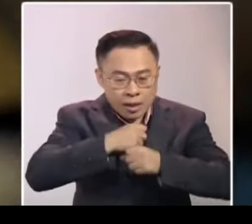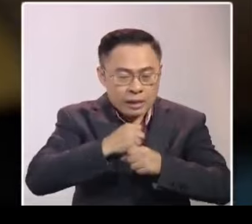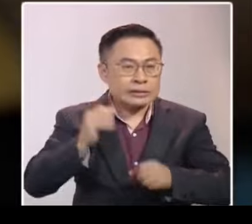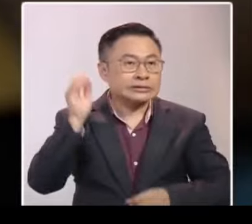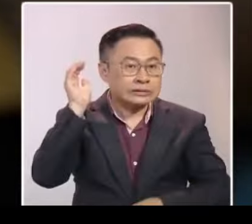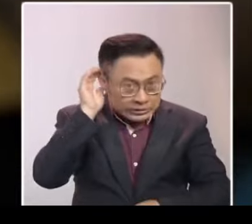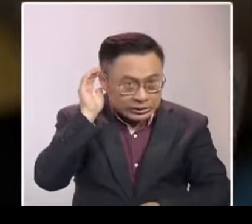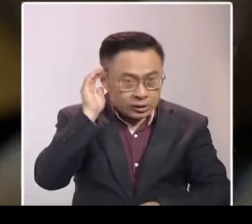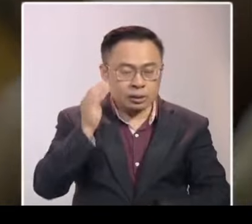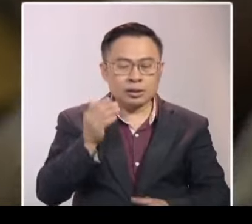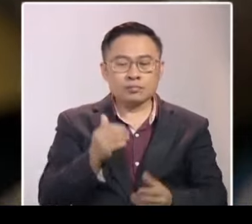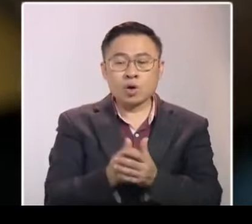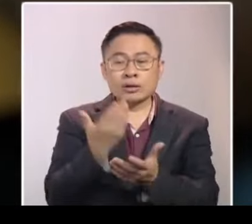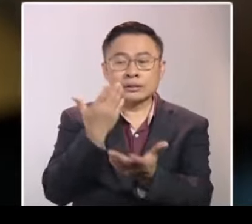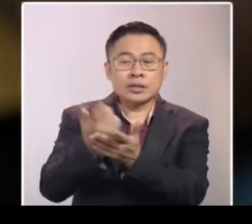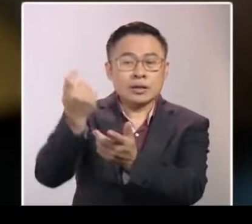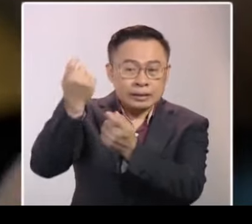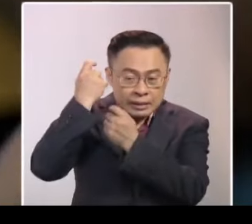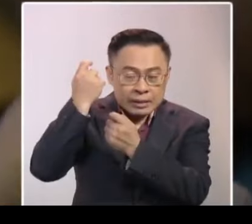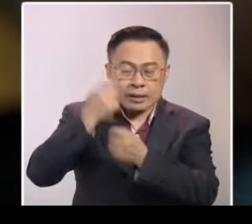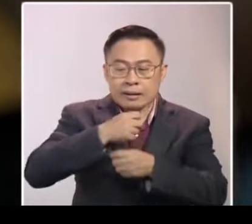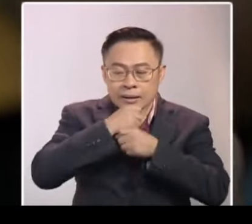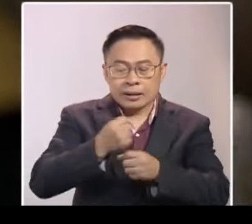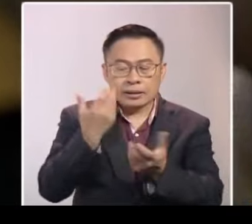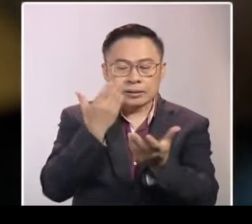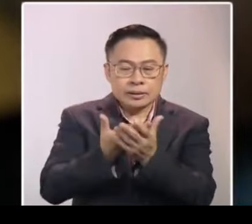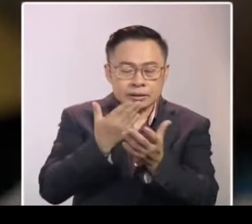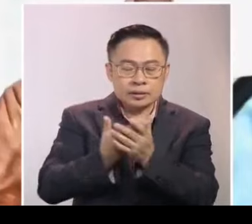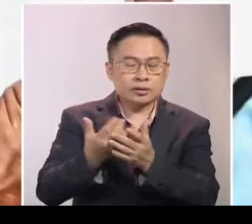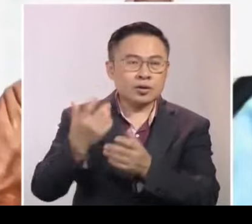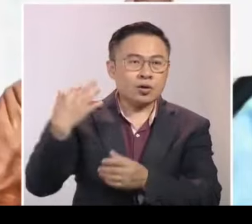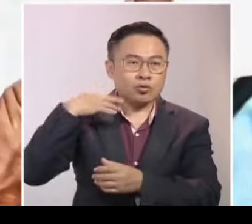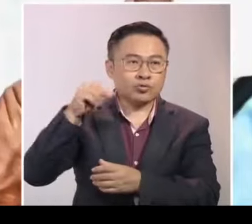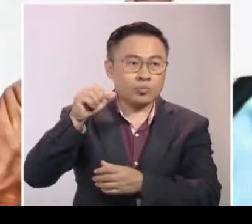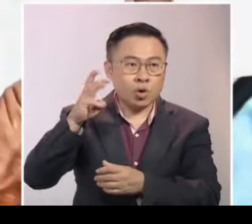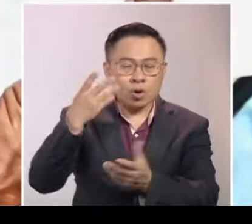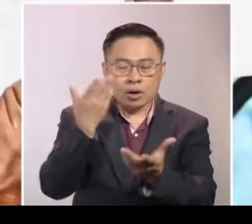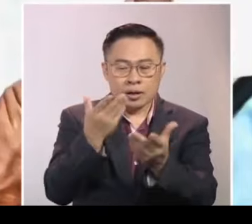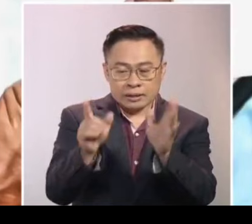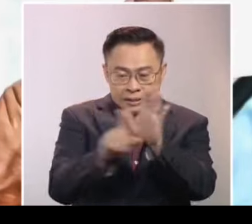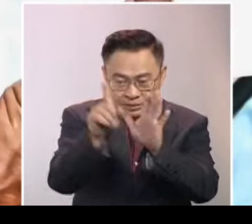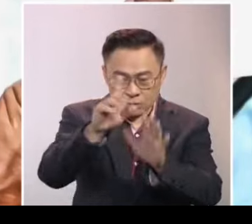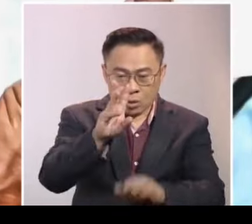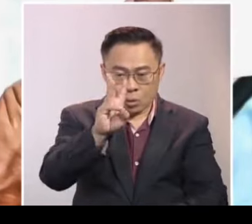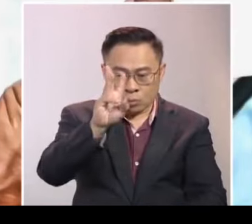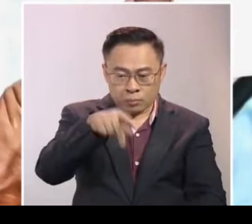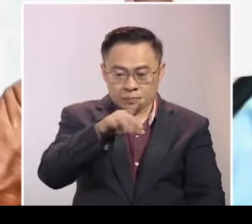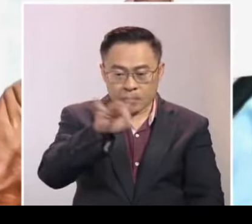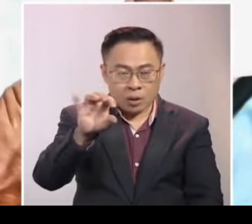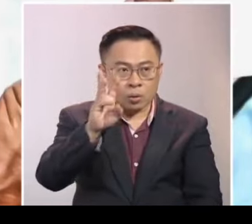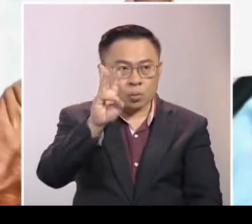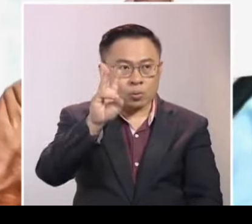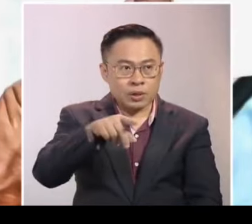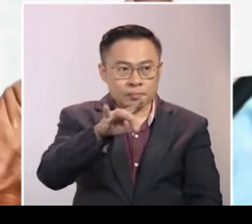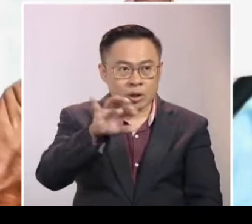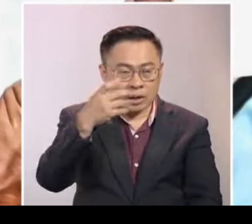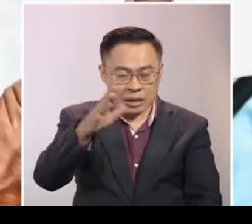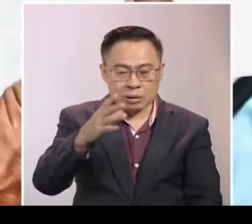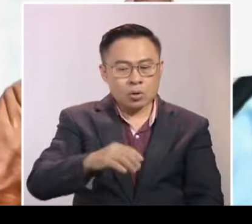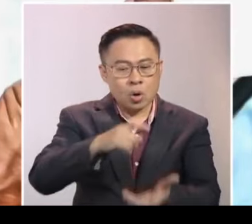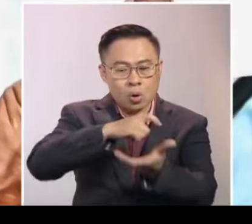ชีพผู้สูงอายุอ่ารวมเบ็ดเสร็จ 6,800บาทไม่พอเหมือนแก๊ง Call Centerพวกนี้มันรู้ไงก็บอกว่า